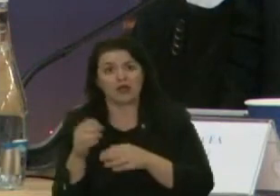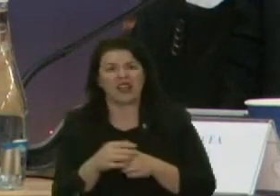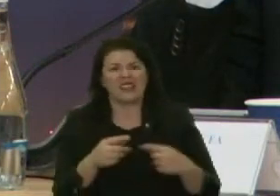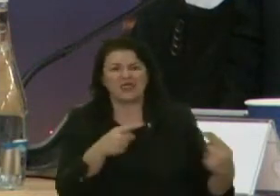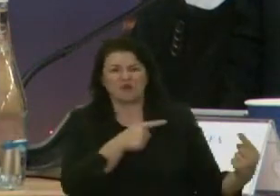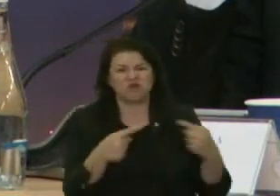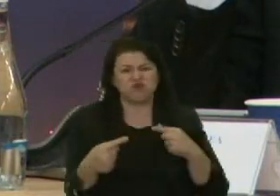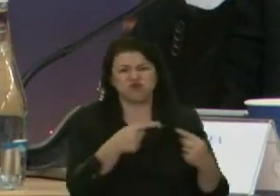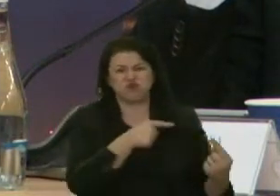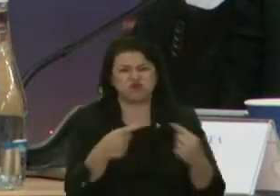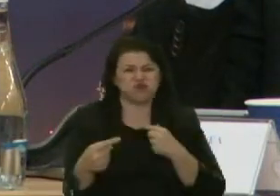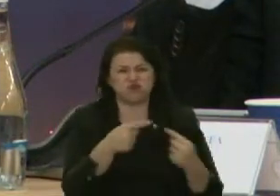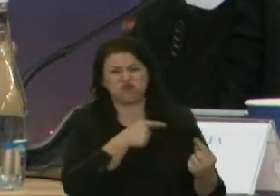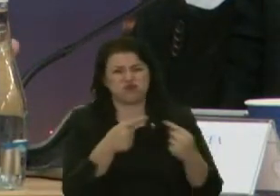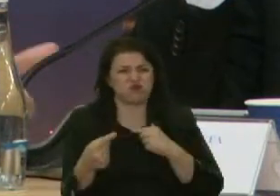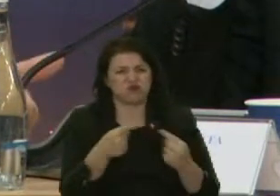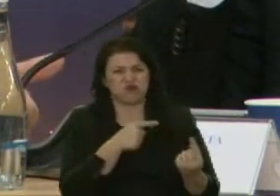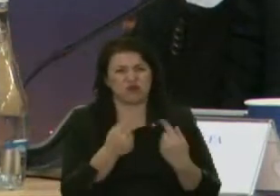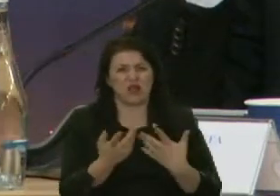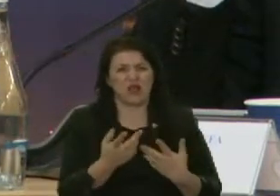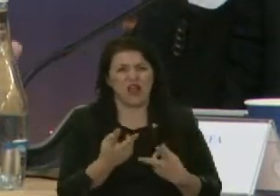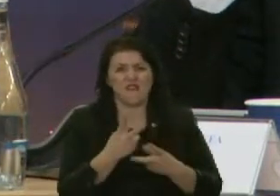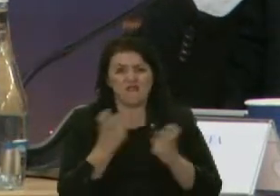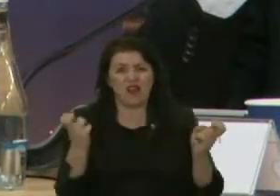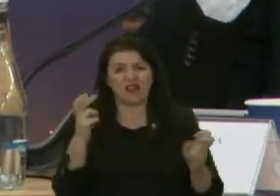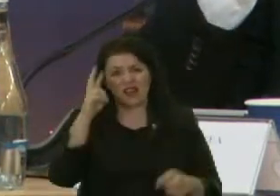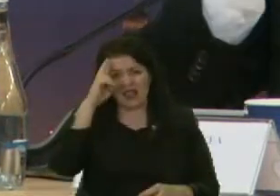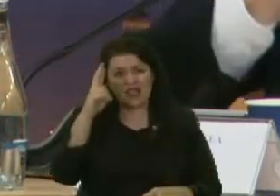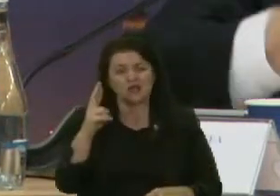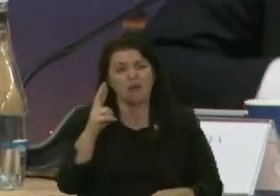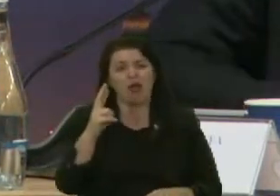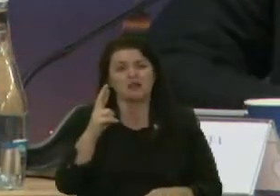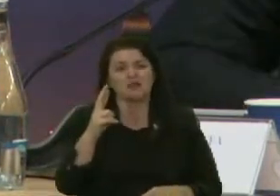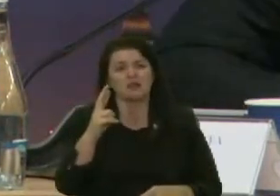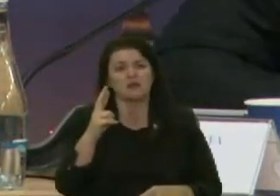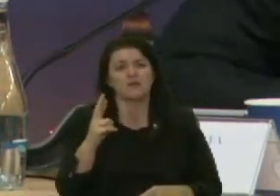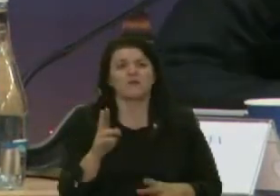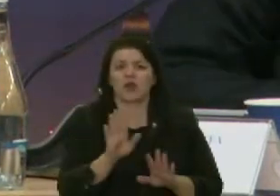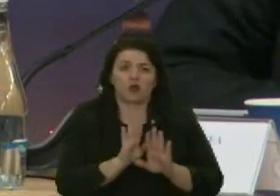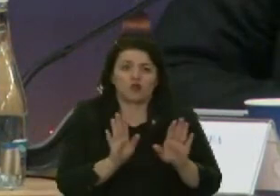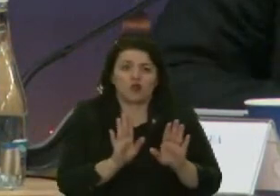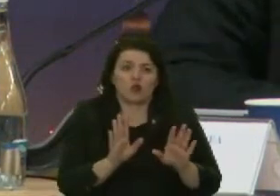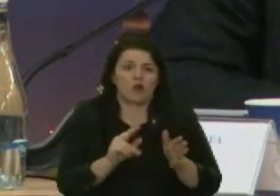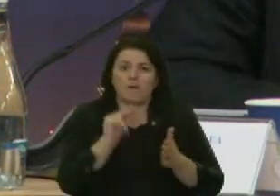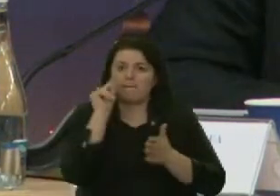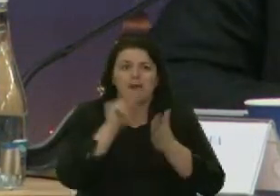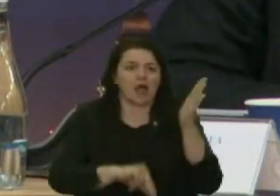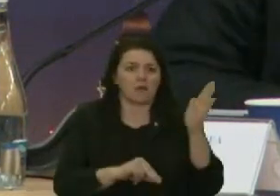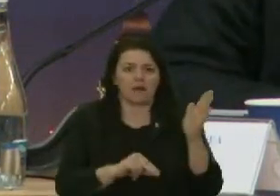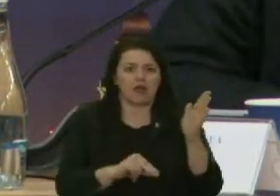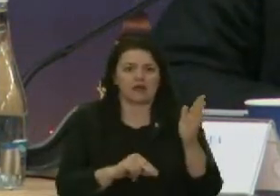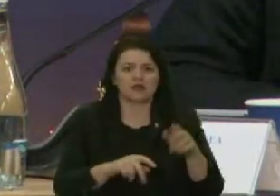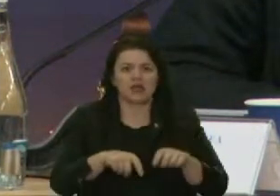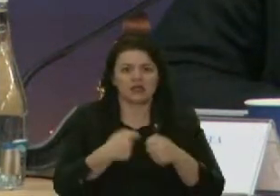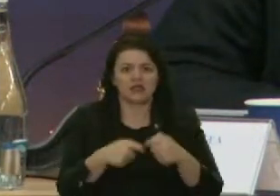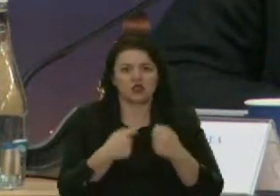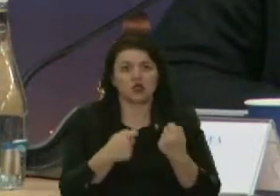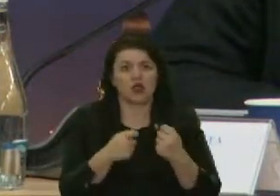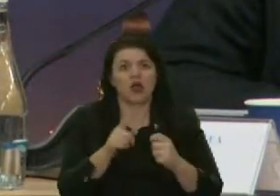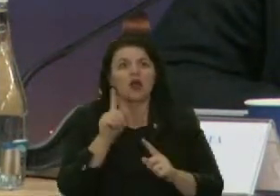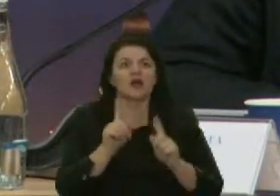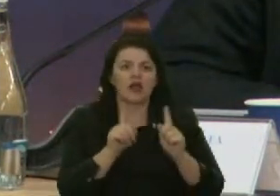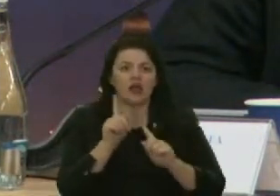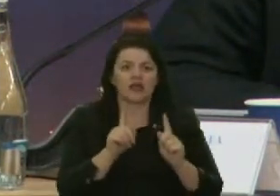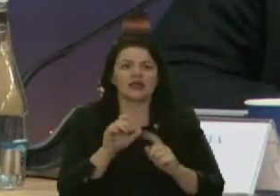intoleranță de la lipsă totală de respect între cetățenii acestui oraș nu voi permite nimănui să distrugă acest climat chiar dacă s ar num